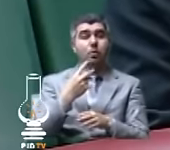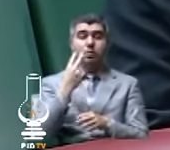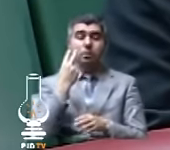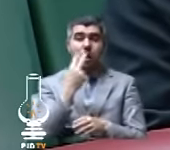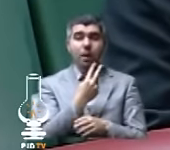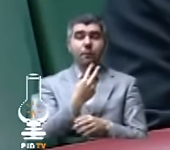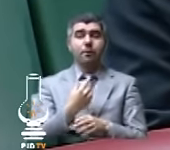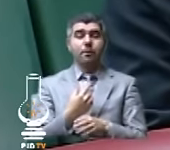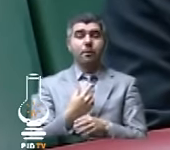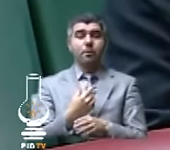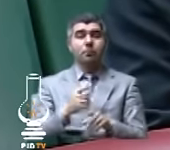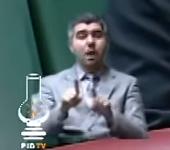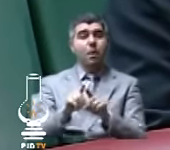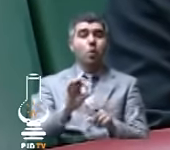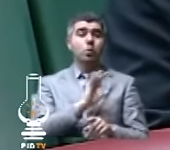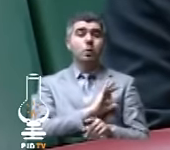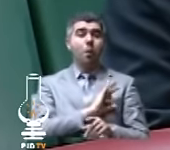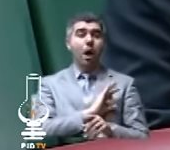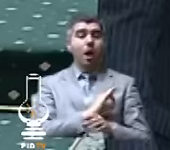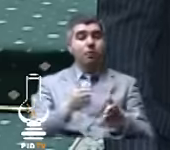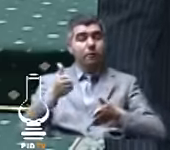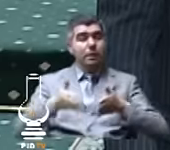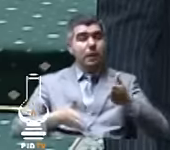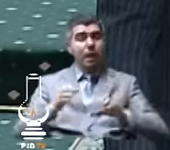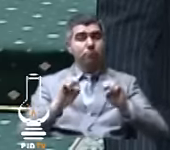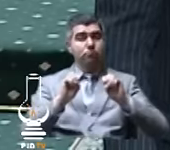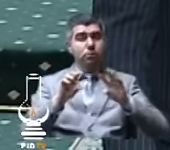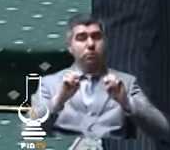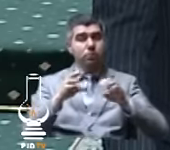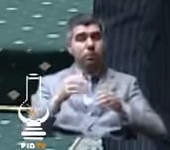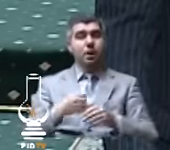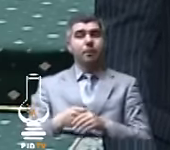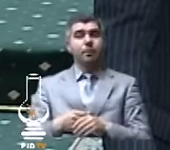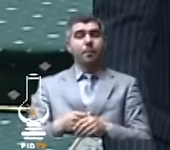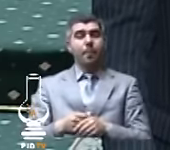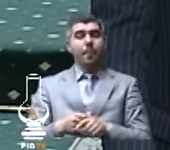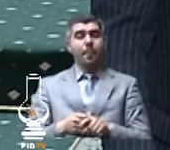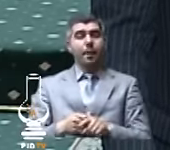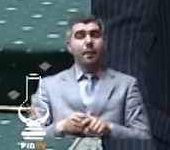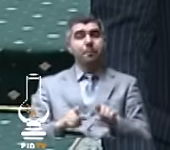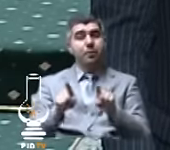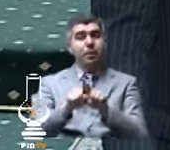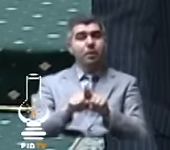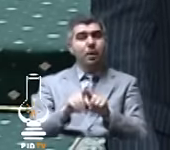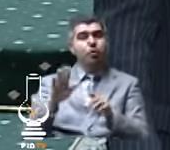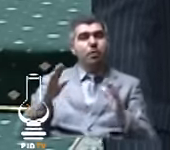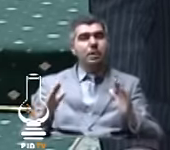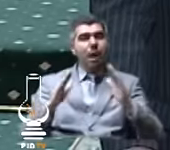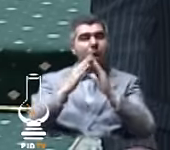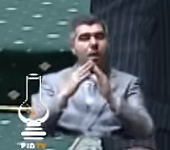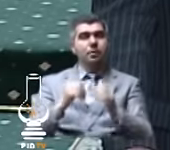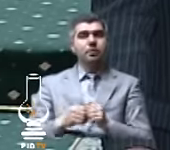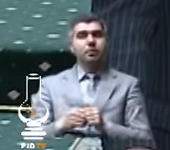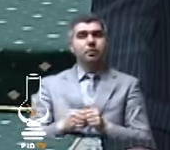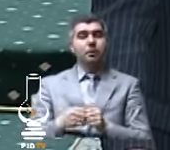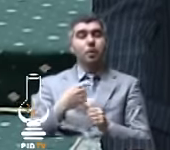خدينا ديال أنه المناطق السياحية بدينا كنقدوا الطرق ديالها، وخاصة تودغال اللي الآن تبدو جميلة الطرق ديالها، ثم أيضا أن نربطها مع